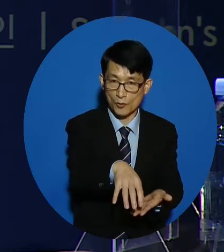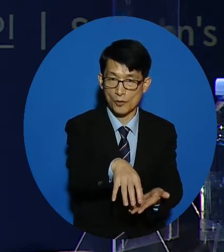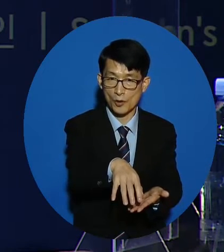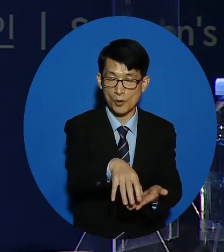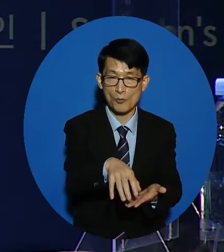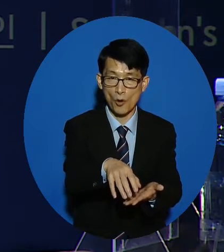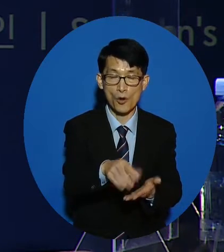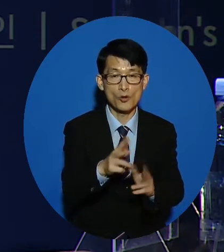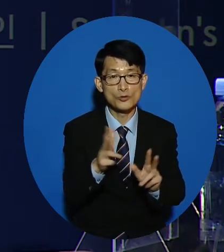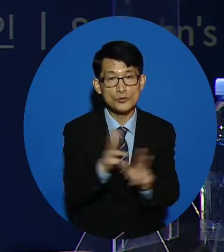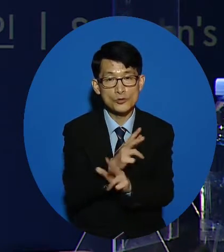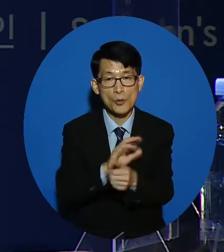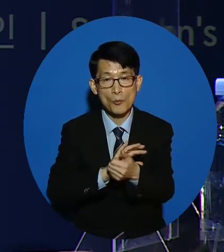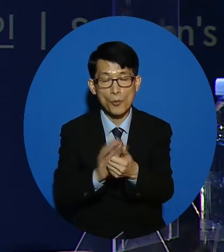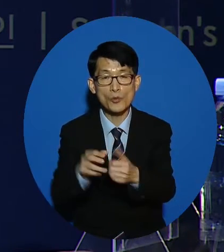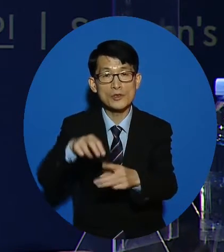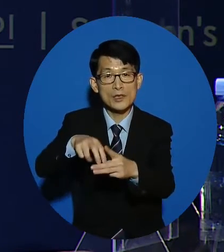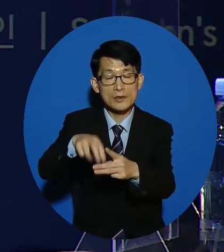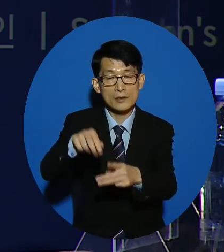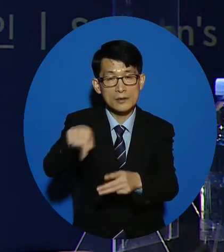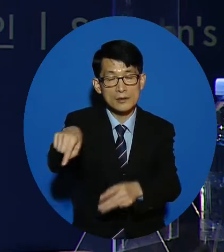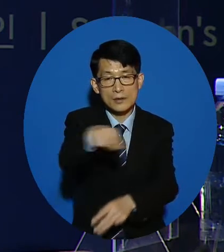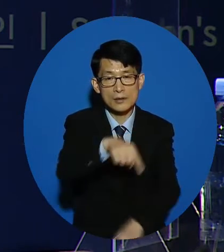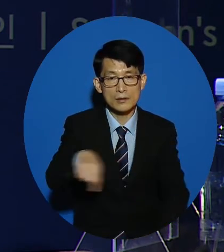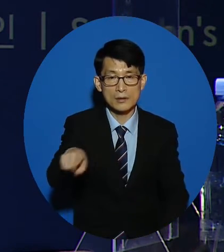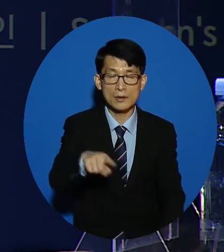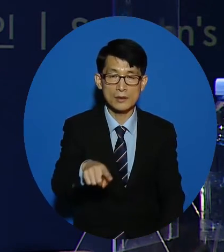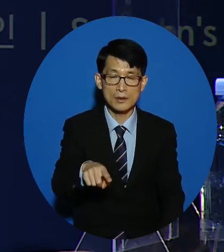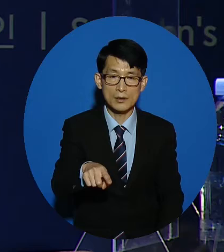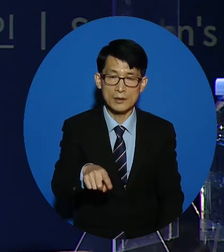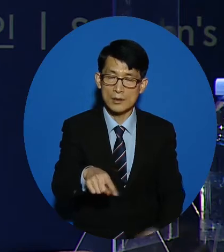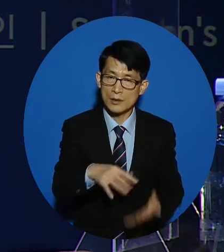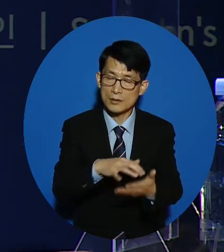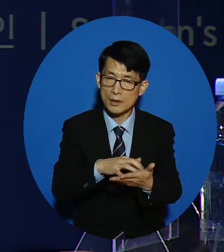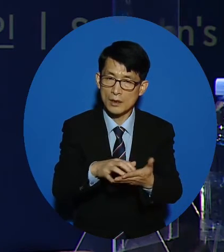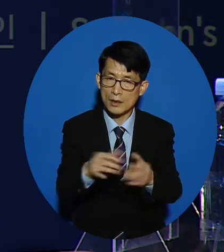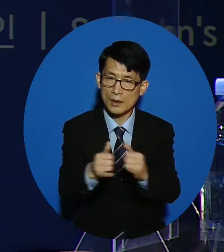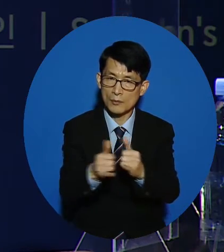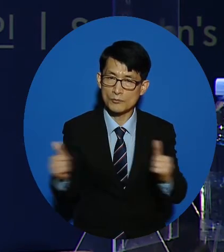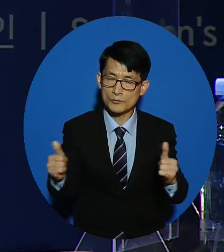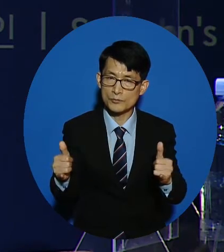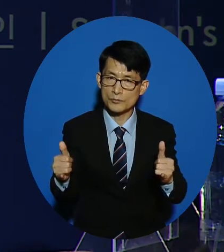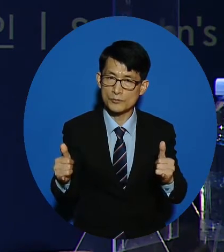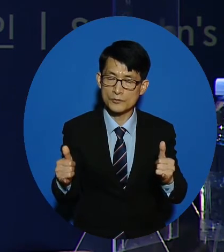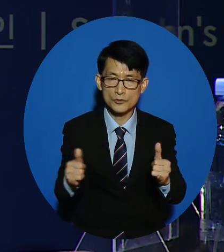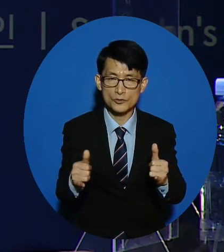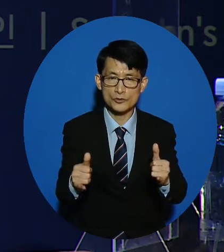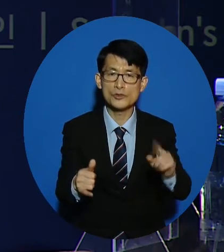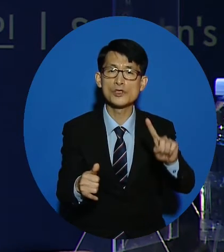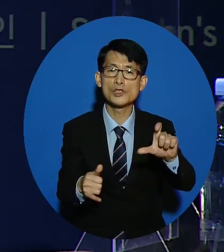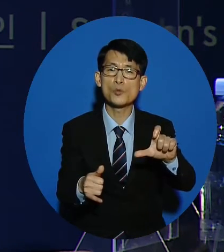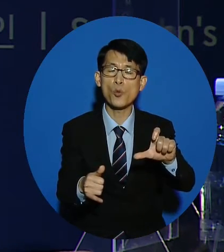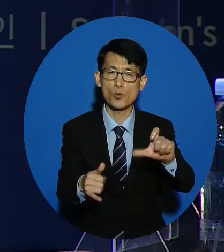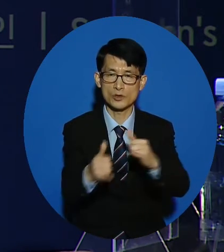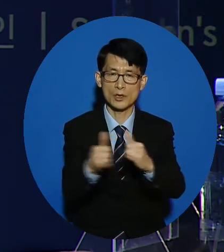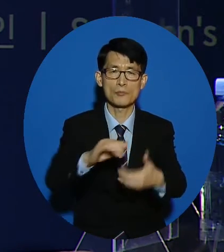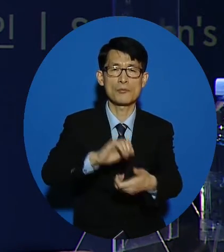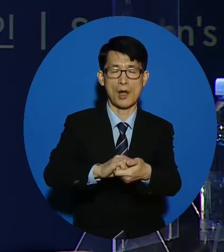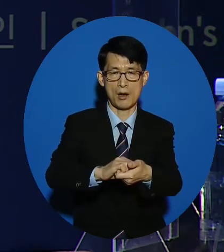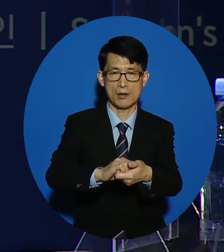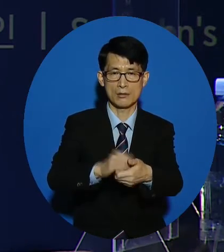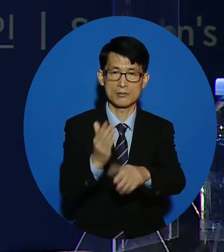있습니다. 이 주간보호센터는 실 인원이 15명으로 제한되어 있기 때문에